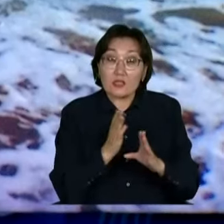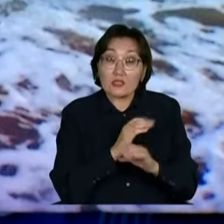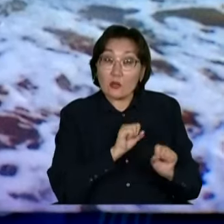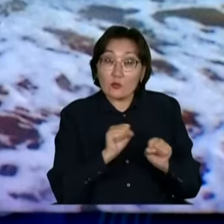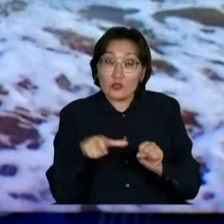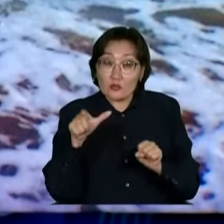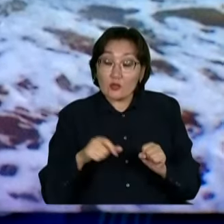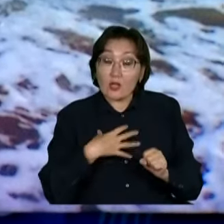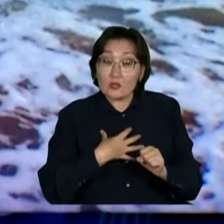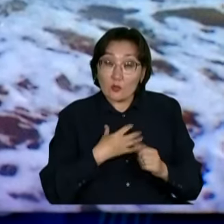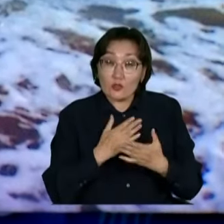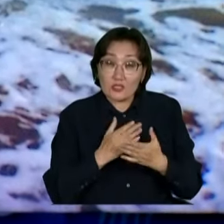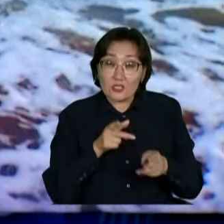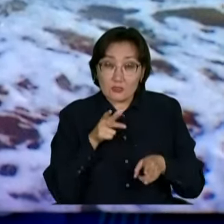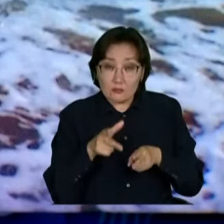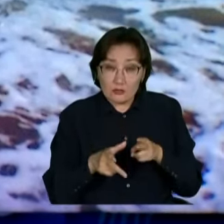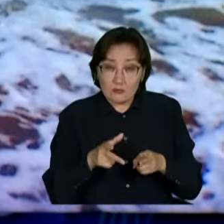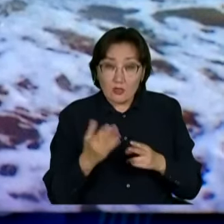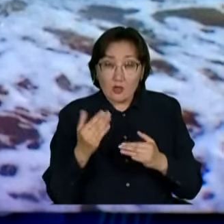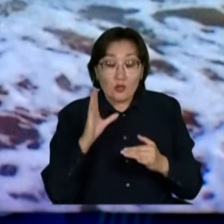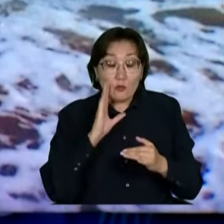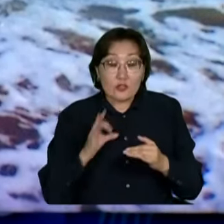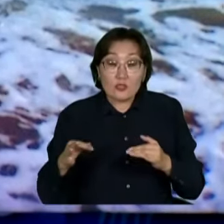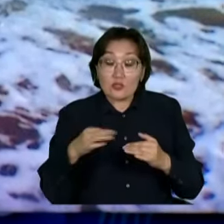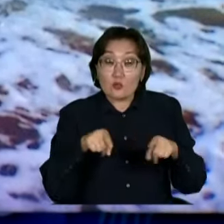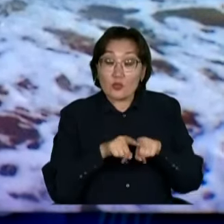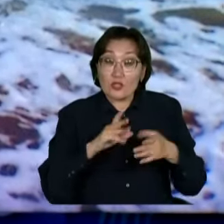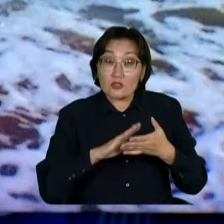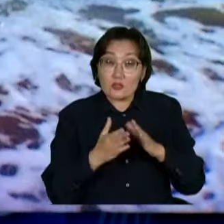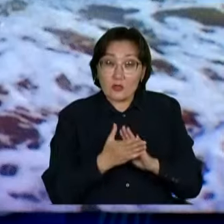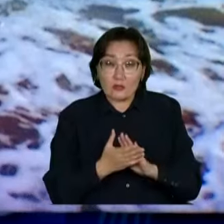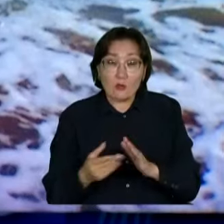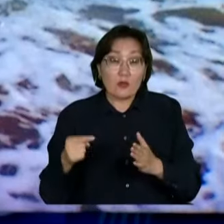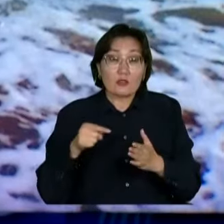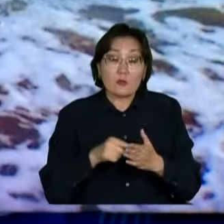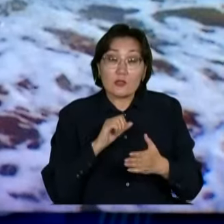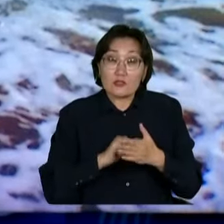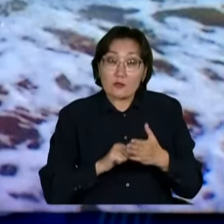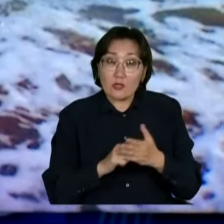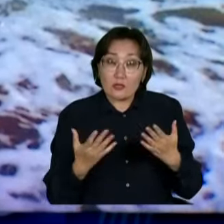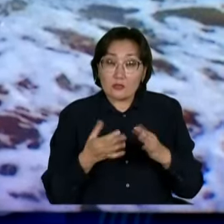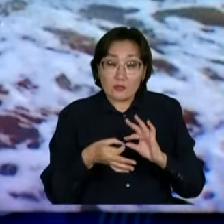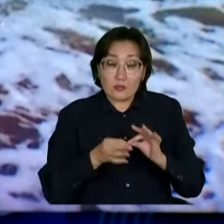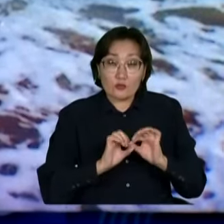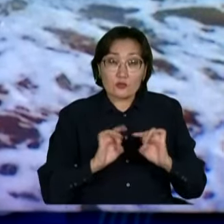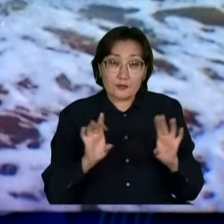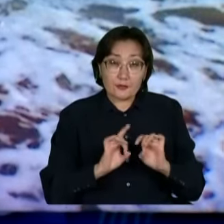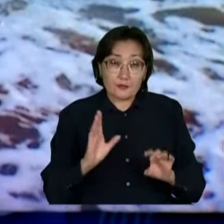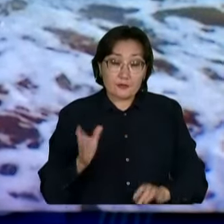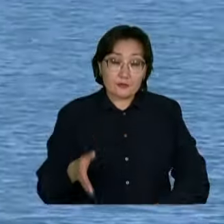жанашырлары алаңдаушылық білдіріп дабыл қағып жатыр. Су айдынның мұндай халге түсуіне не себеп? Мәселенің мән-жайын өңірдегі тілші